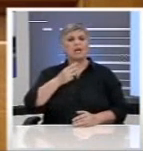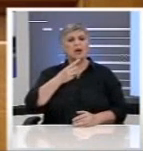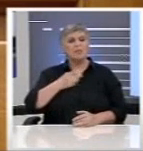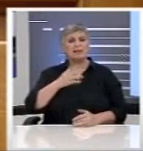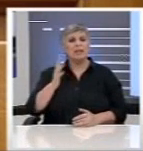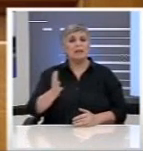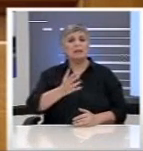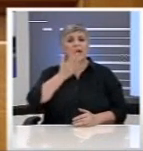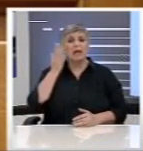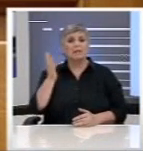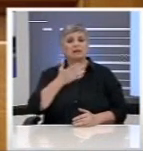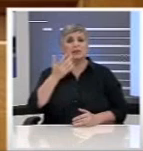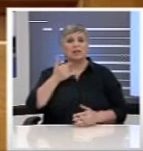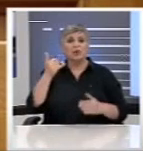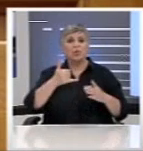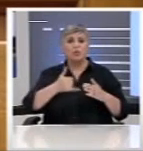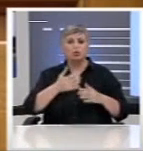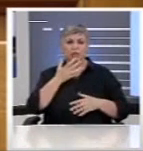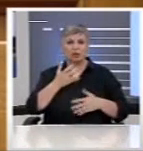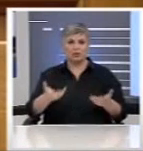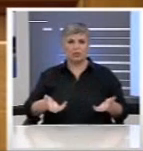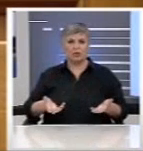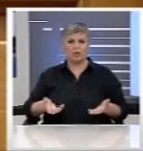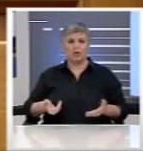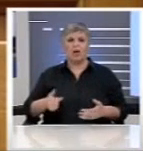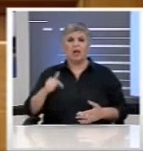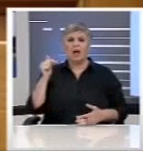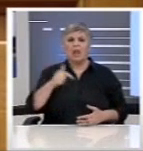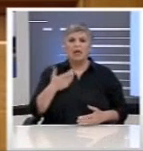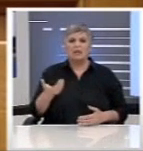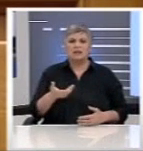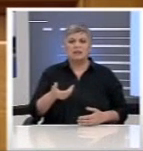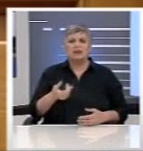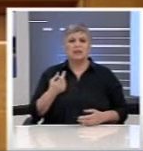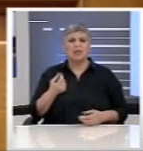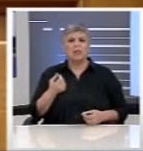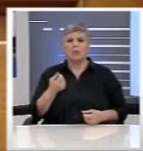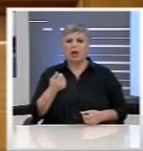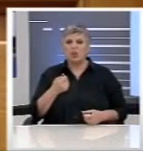Αλλά η ένδια των επιχειρημάτων σας για την οικονομία σας οδήγησε στο